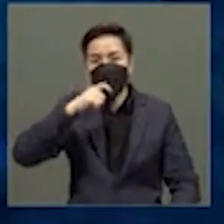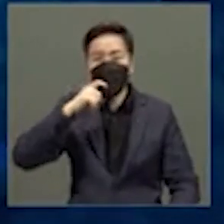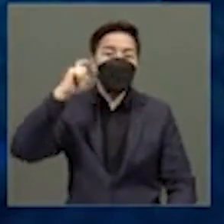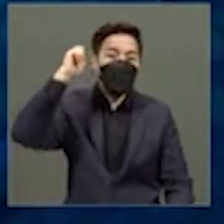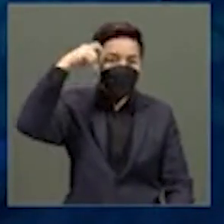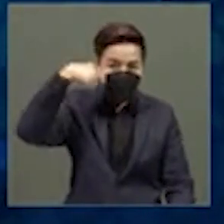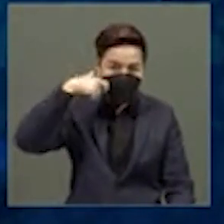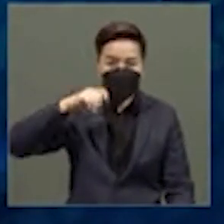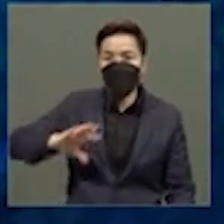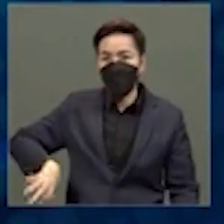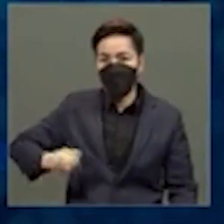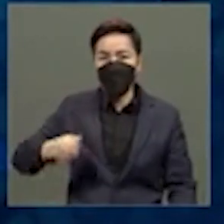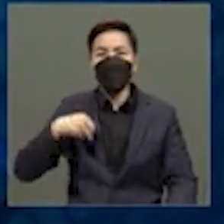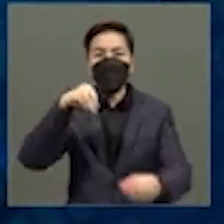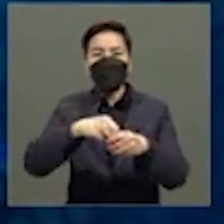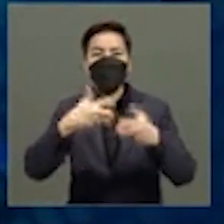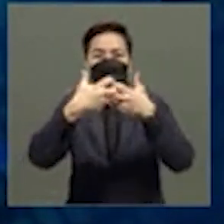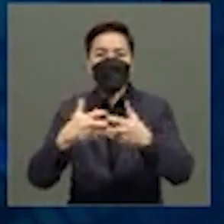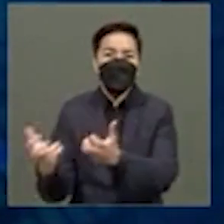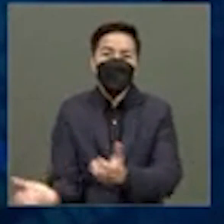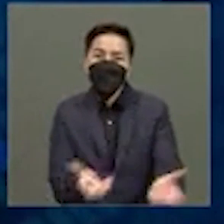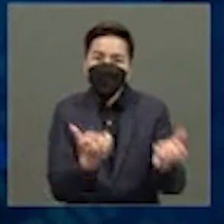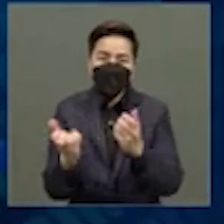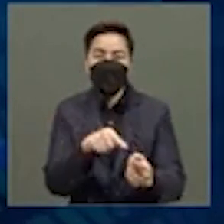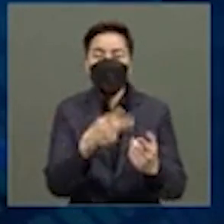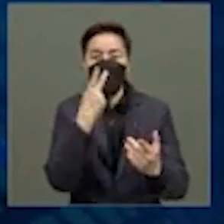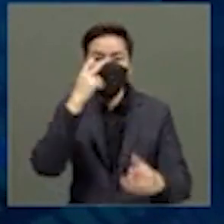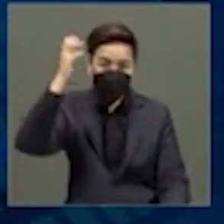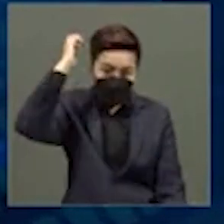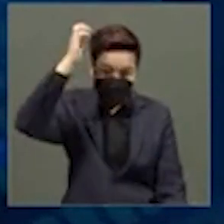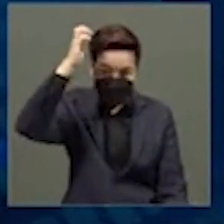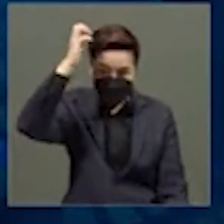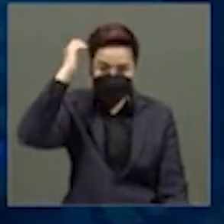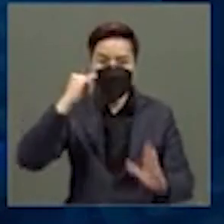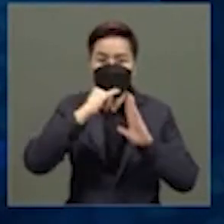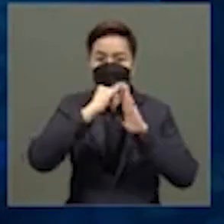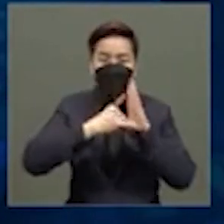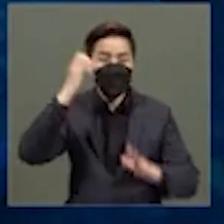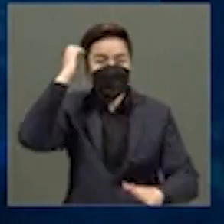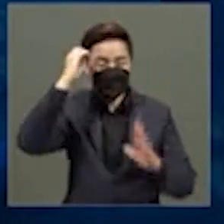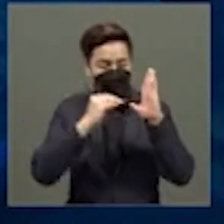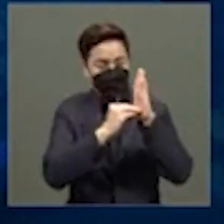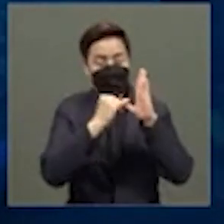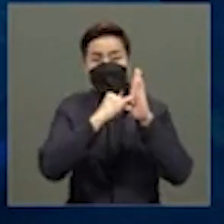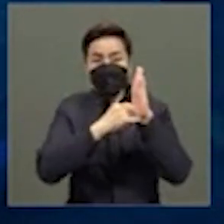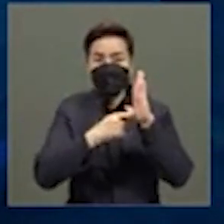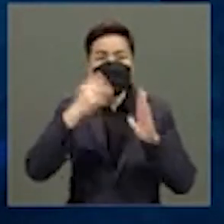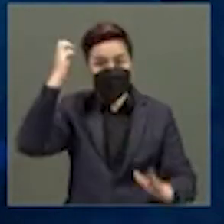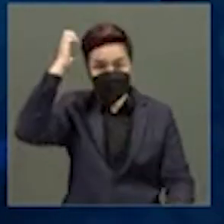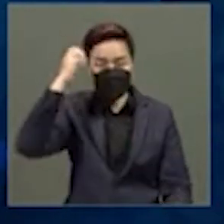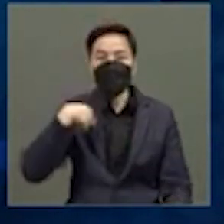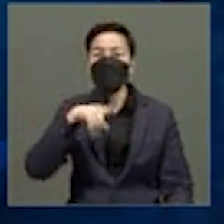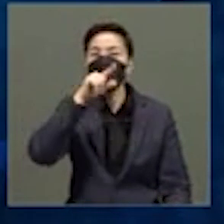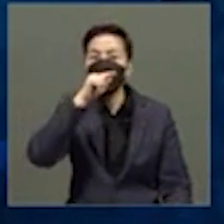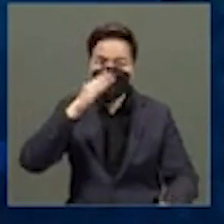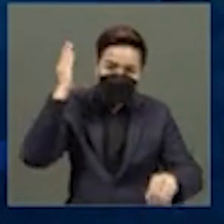ผู้ที่ทำงานในโรงงานด้วยนะคะในส่วนของสระบุรีมีการกระจายอยู่ที่โรงงานแปรรูปเนื้อไก่เ